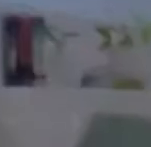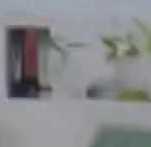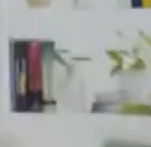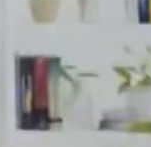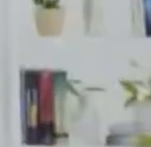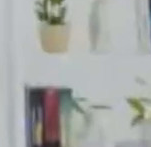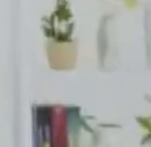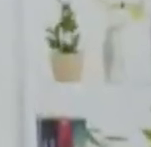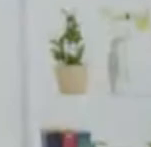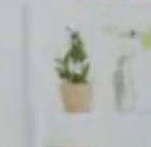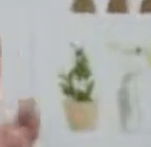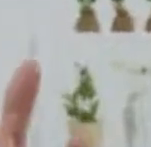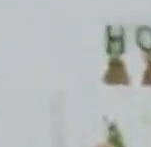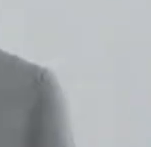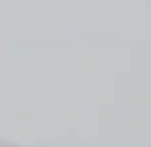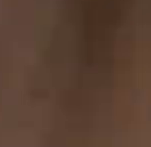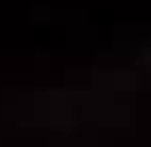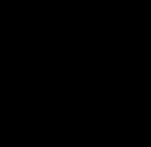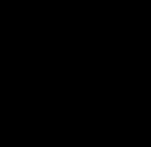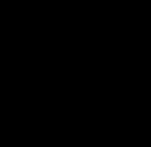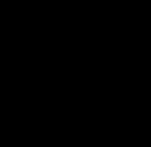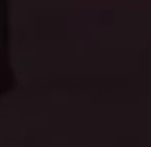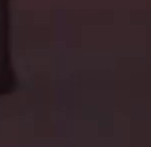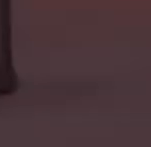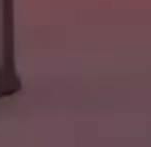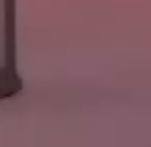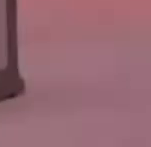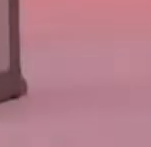Tak kenal, maka tak kebal.